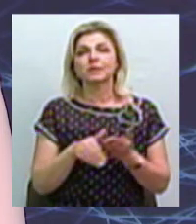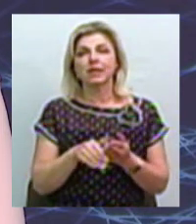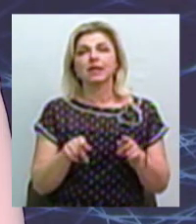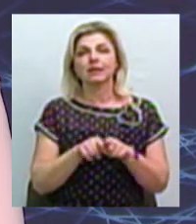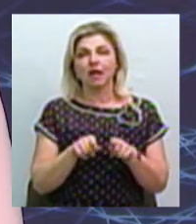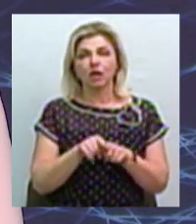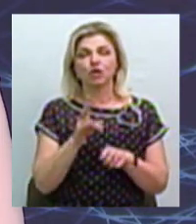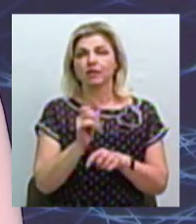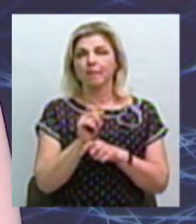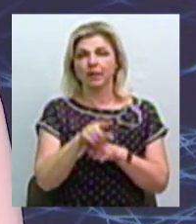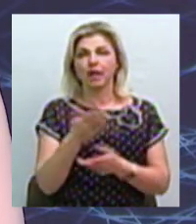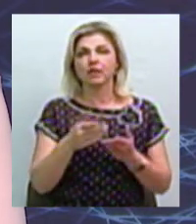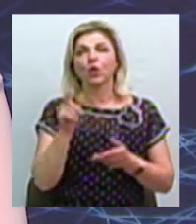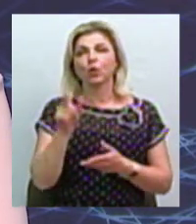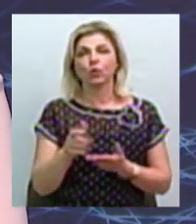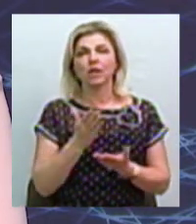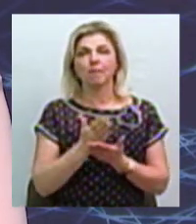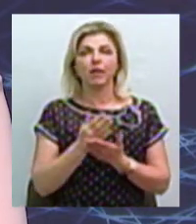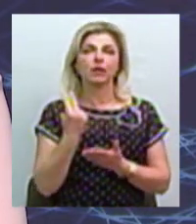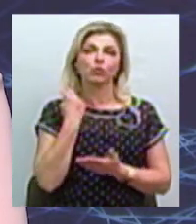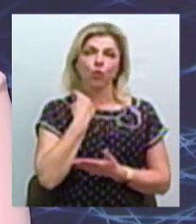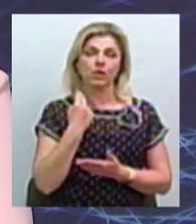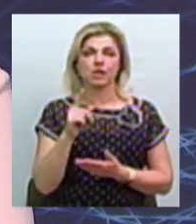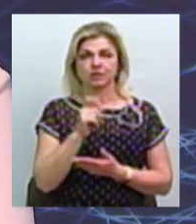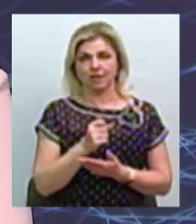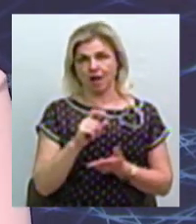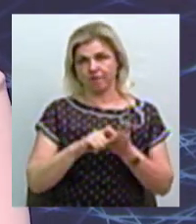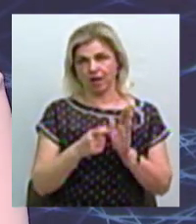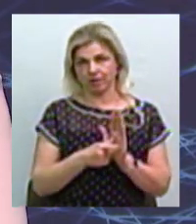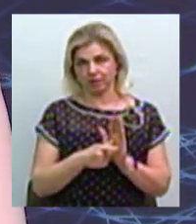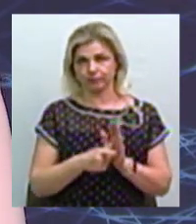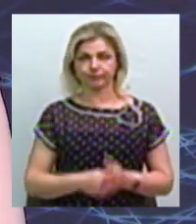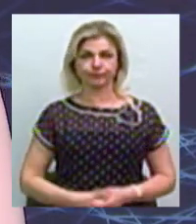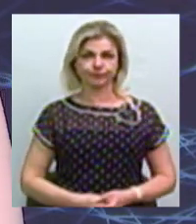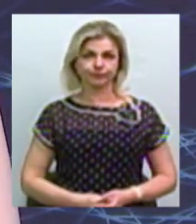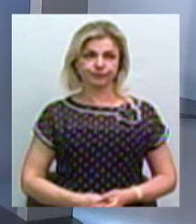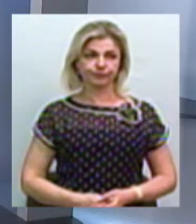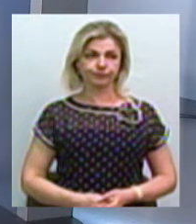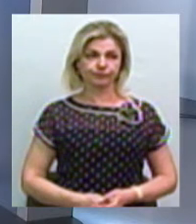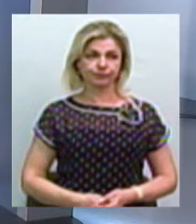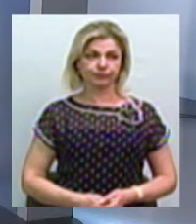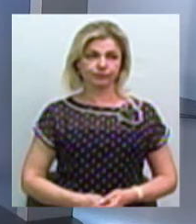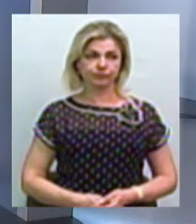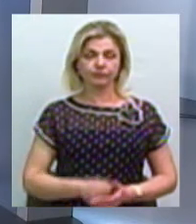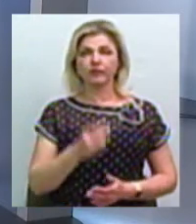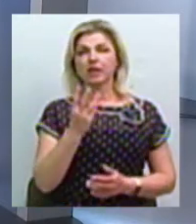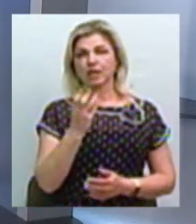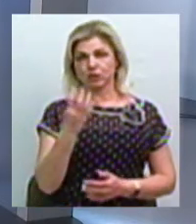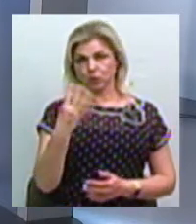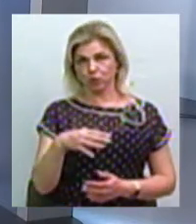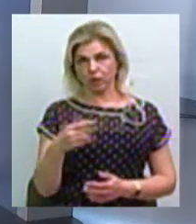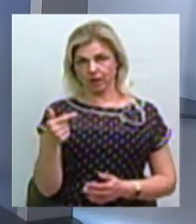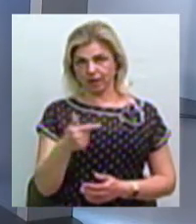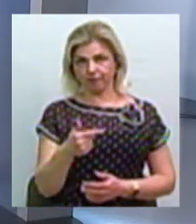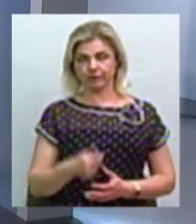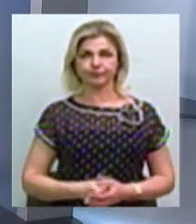призначено, якщо особа має заборгованість по сплаті за житлово-комунальні послуги. Борг 340